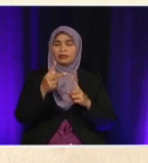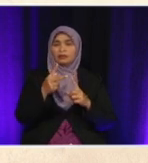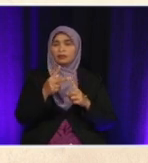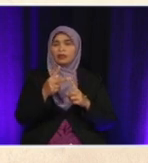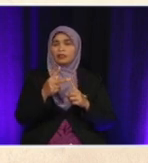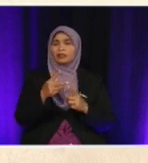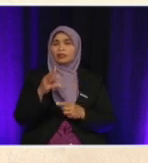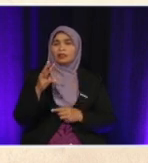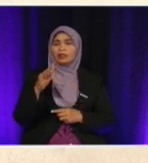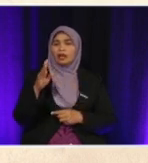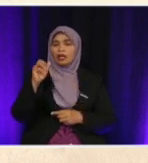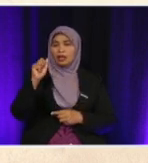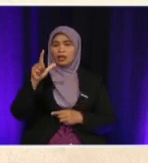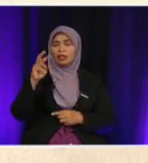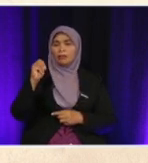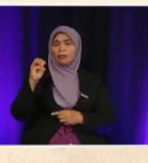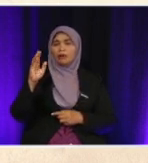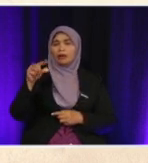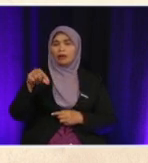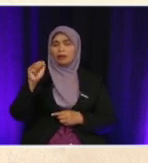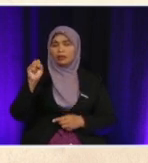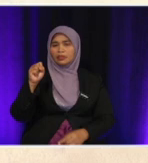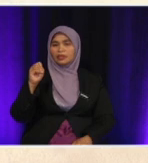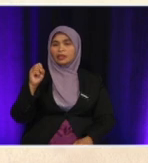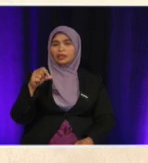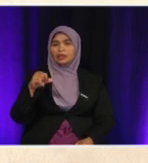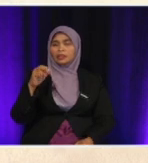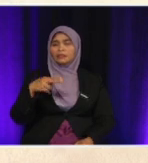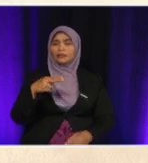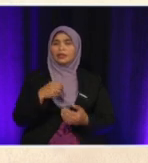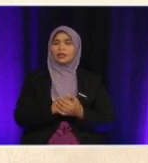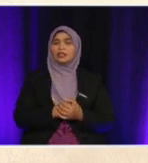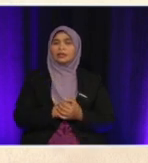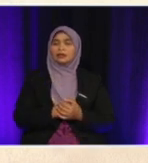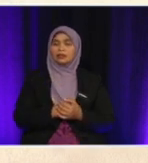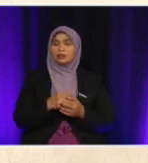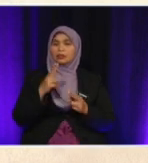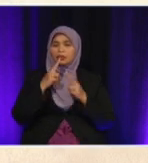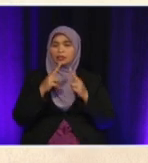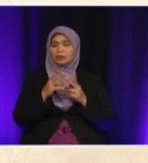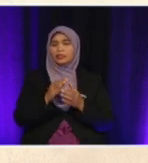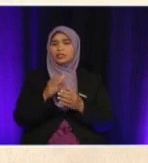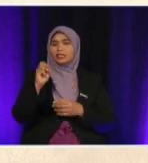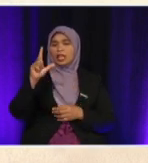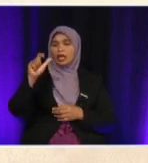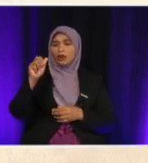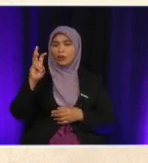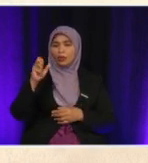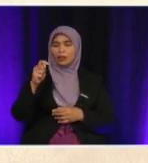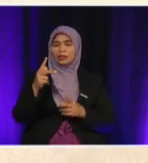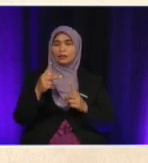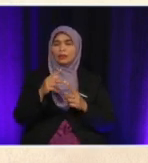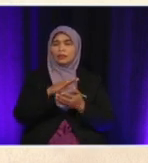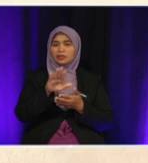pemeluk agama Kristen yang terkenal sholawat dan salam kepada mereka yang mengikut petunjuk allah subhanahu wa taala aku